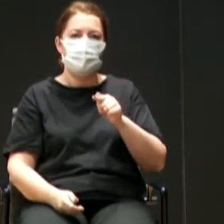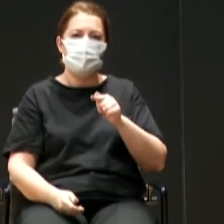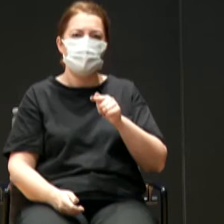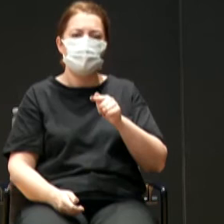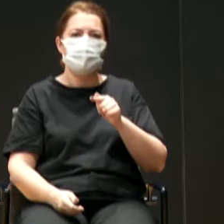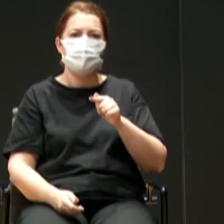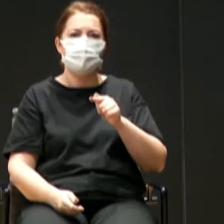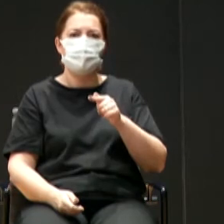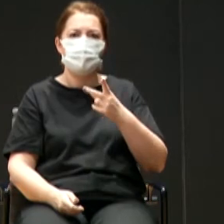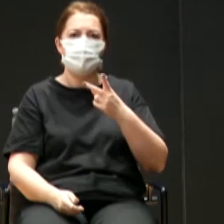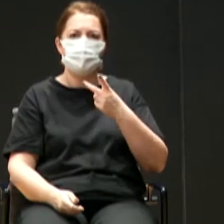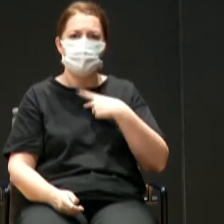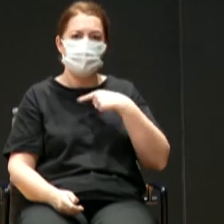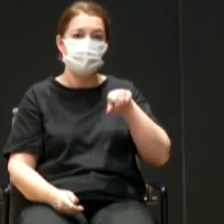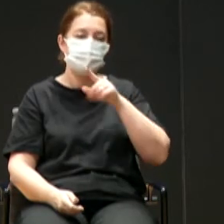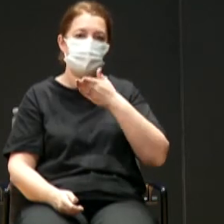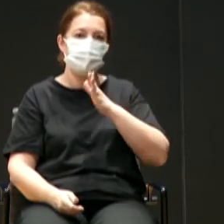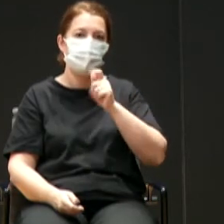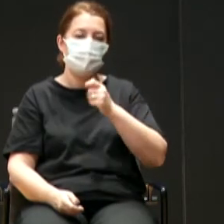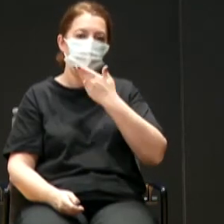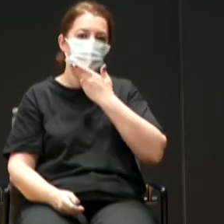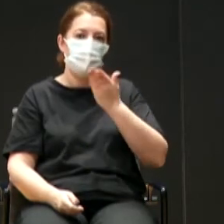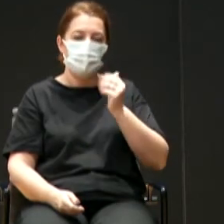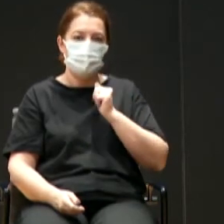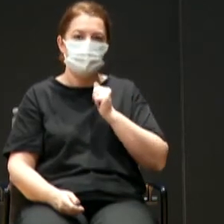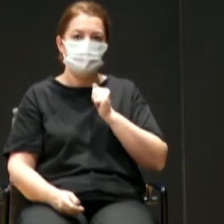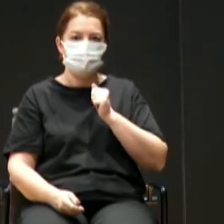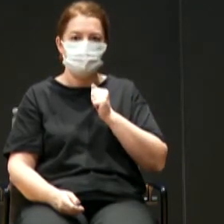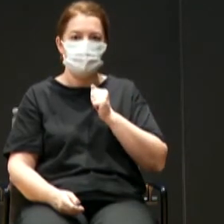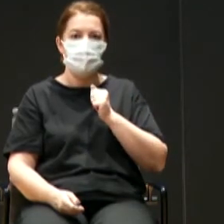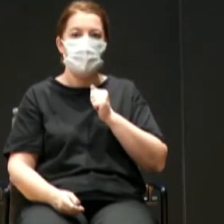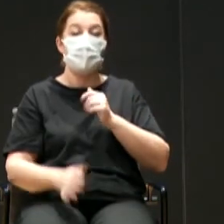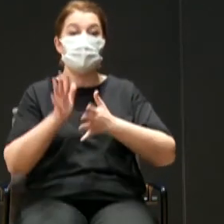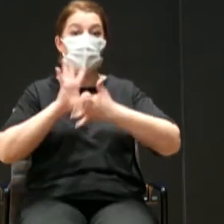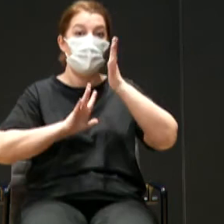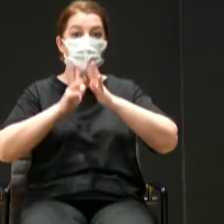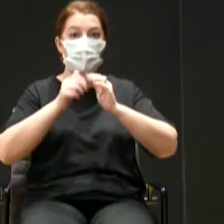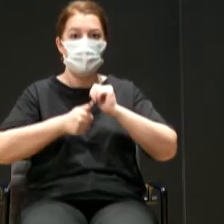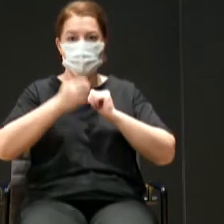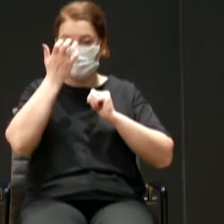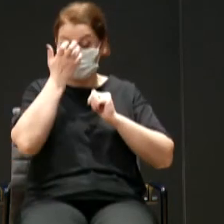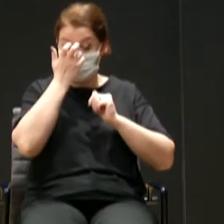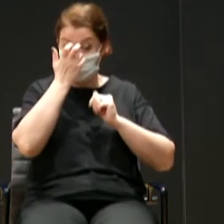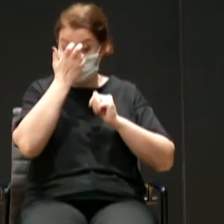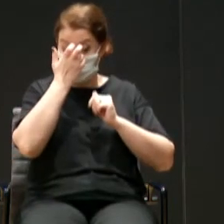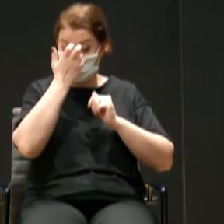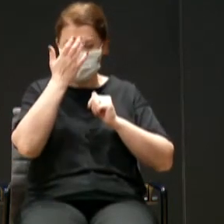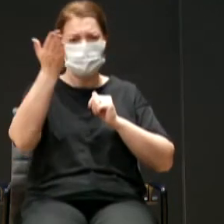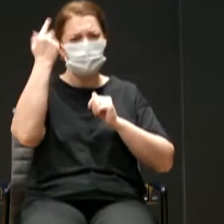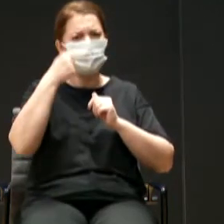söylersiniz. Ben şimdi size gerçekleri anlatıyorum Sayın Başkan. Orman Bakanlığı bunu bir kez daha söylemiştim. Bir daha